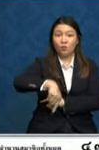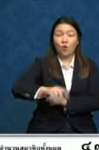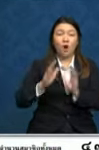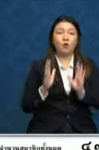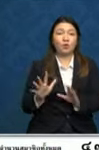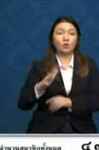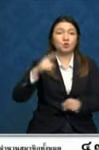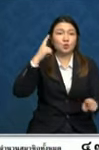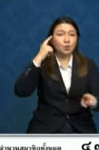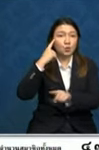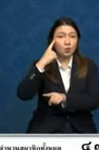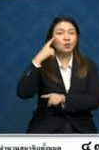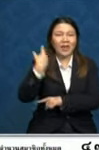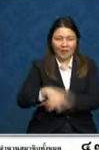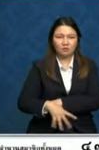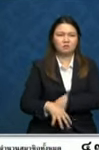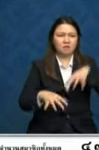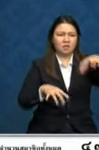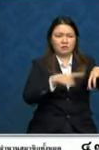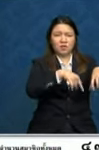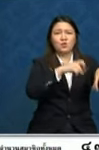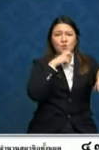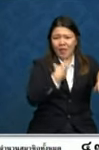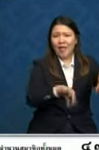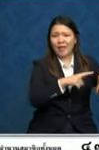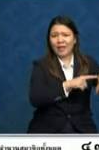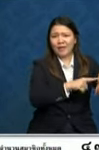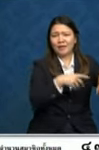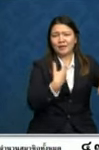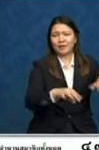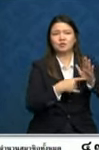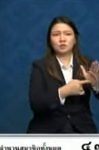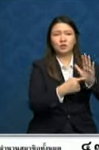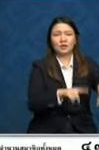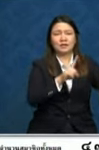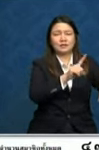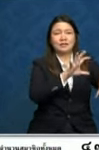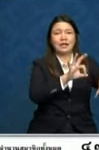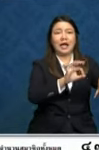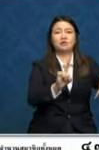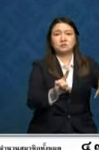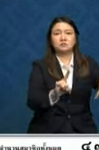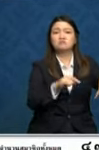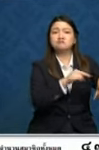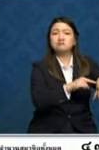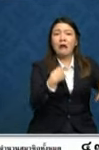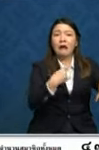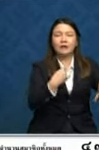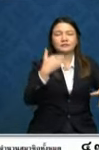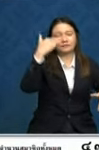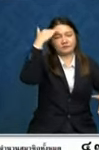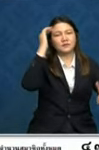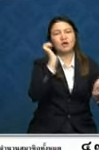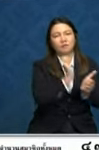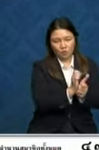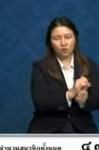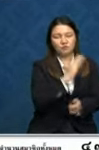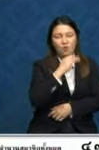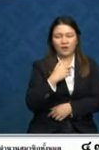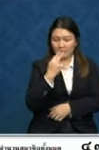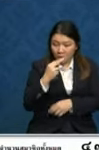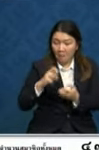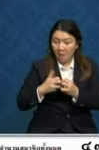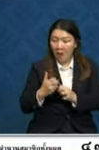และประสานงานเรื่องเหล่านี้อยู่แล้วซึ่งก็ทำได้ดีตัวอย่างเช่นเบอร์191สำหรับแจ้งเหตุด่วนเหตุร้ายและเบอ